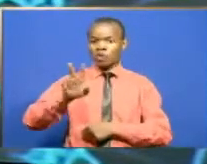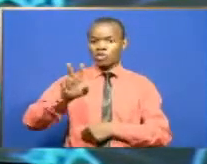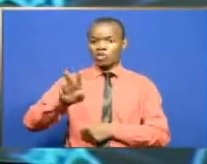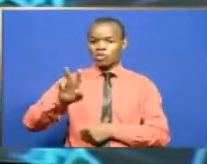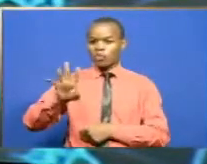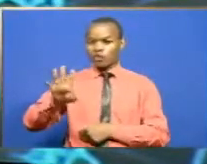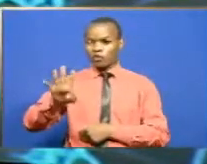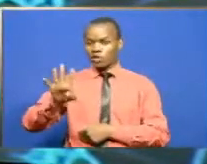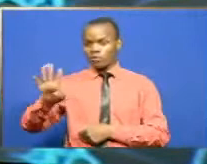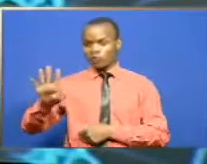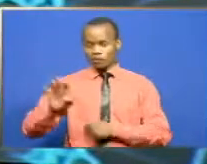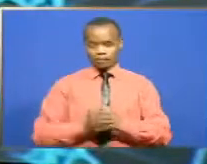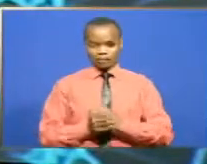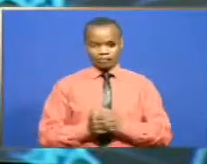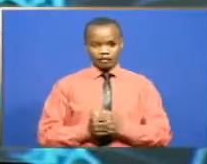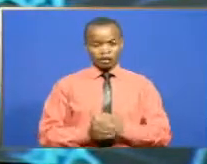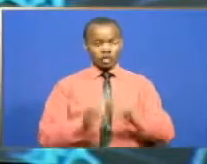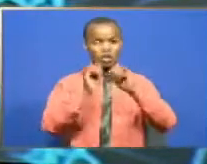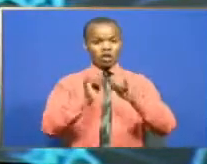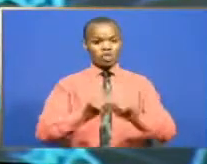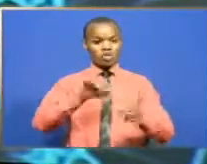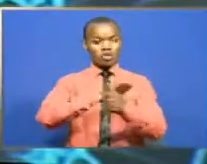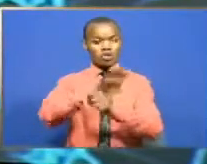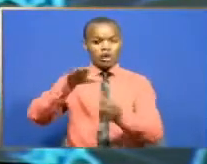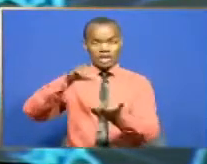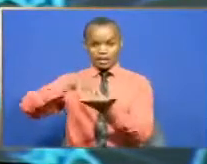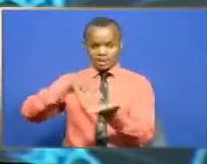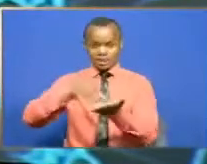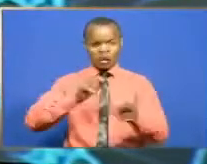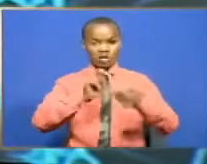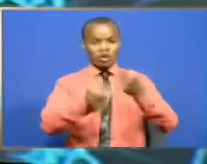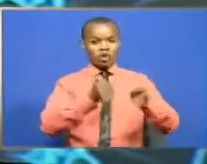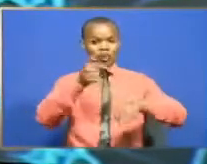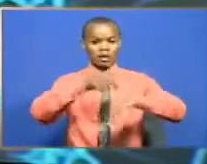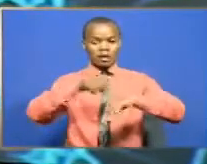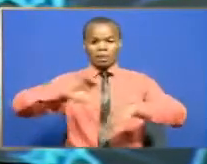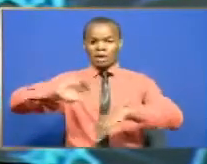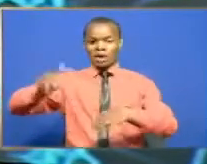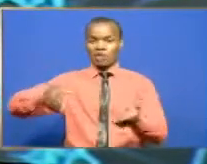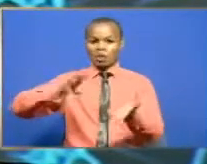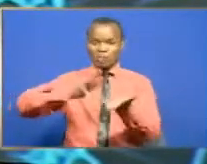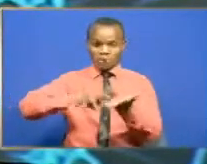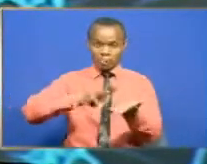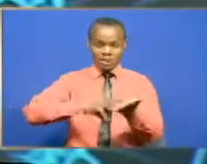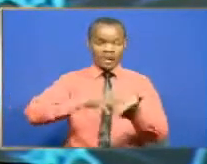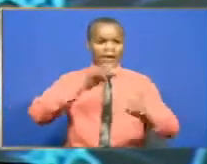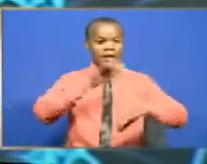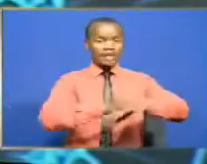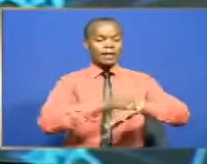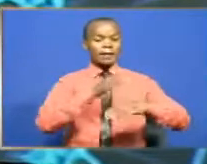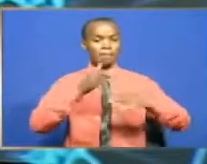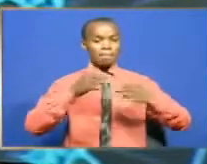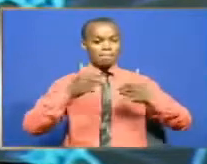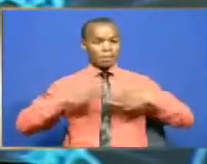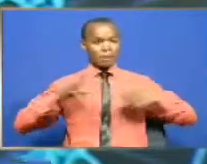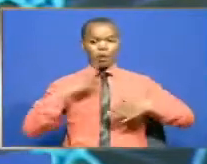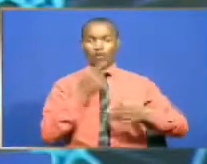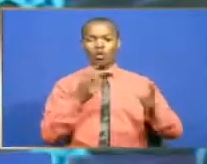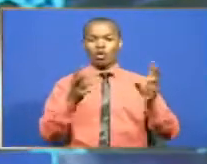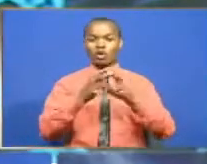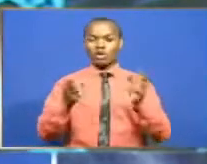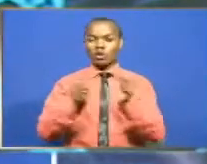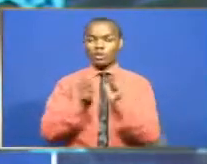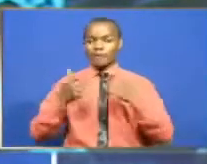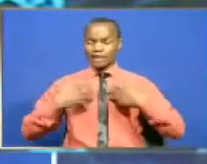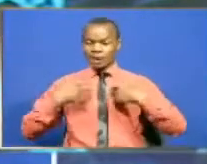1063,244. Visa hivyo vipya vimejiri huku juhudi zikiendelea katika kaunti ya Migori za kuwasaka waliotangamana na mhudumu mmoja wa afya